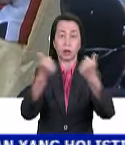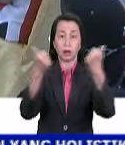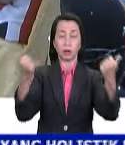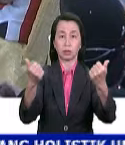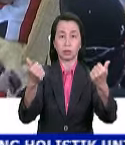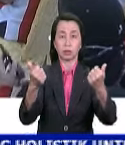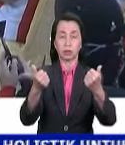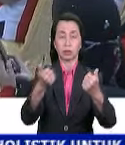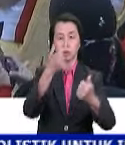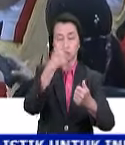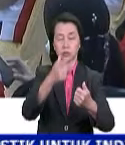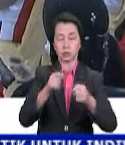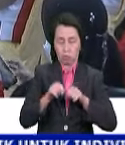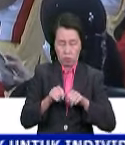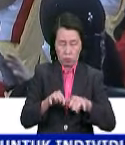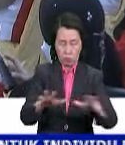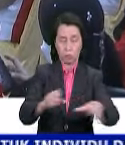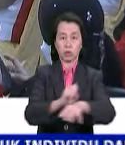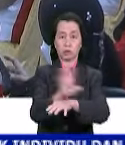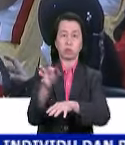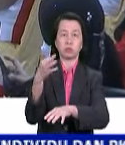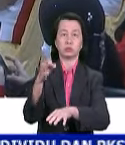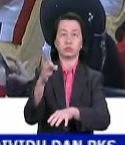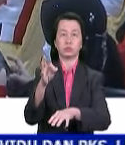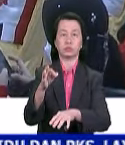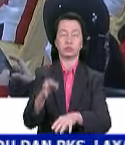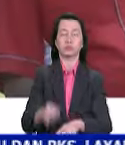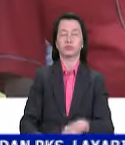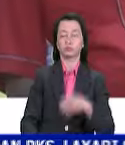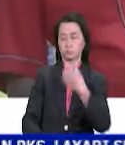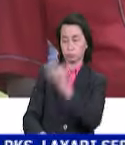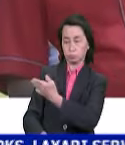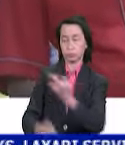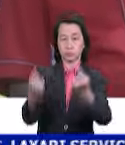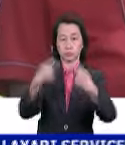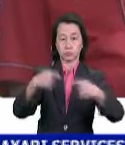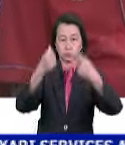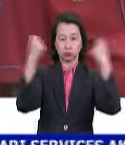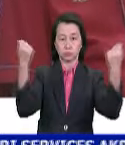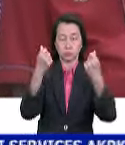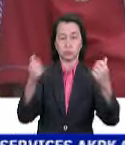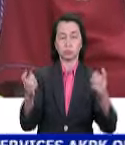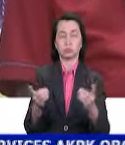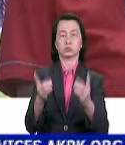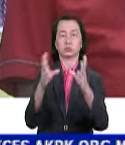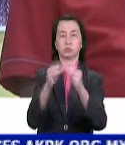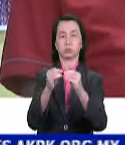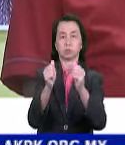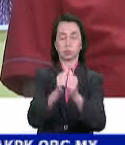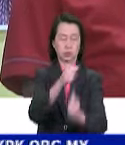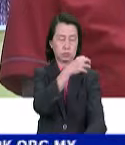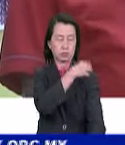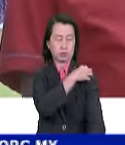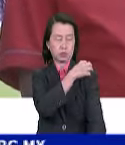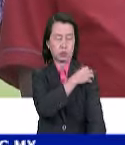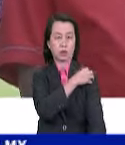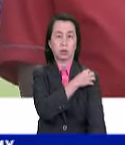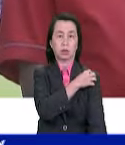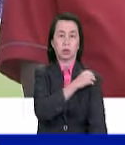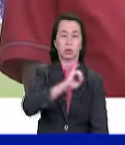tahun ini susulan penularan COVID-19. Beliau hadir pada majlis perjumpaan bersama pegawai-pegawai